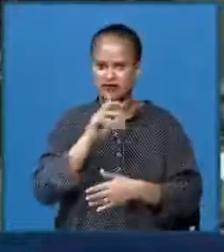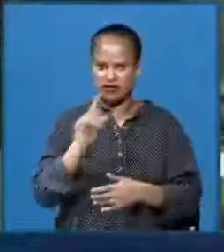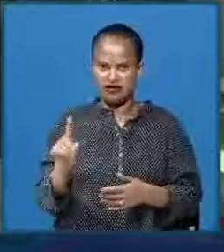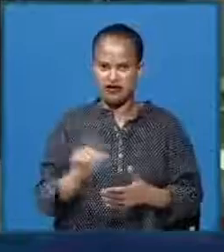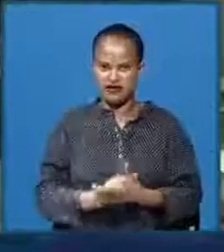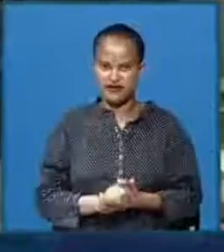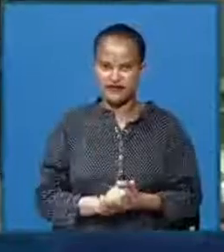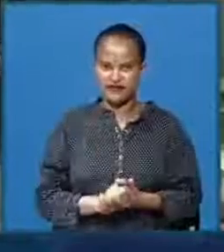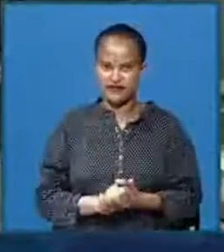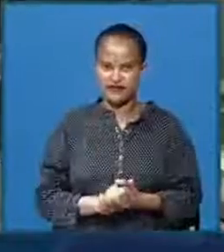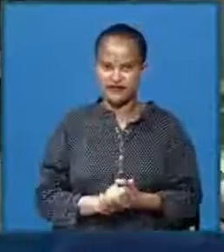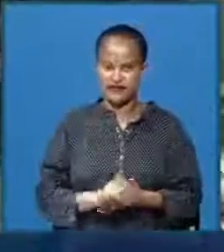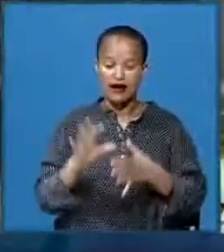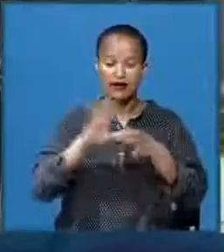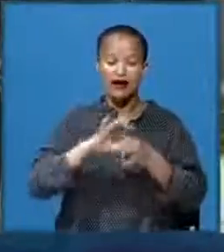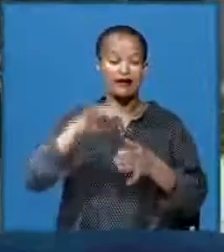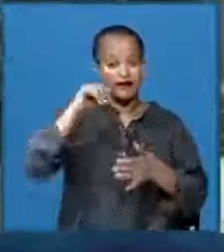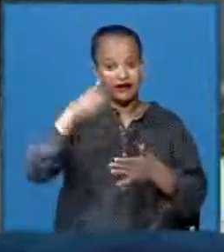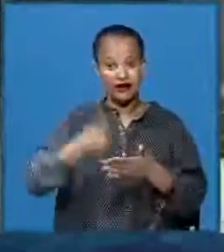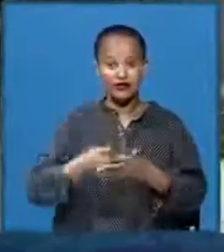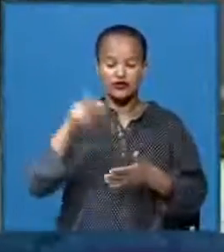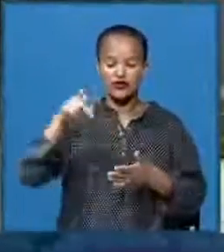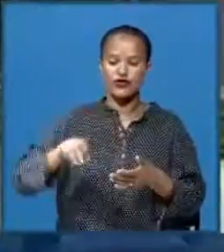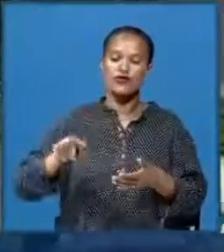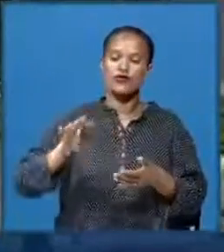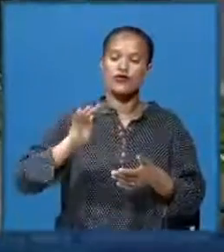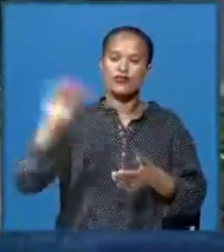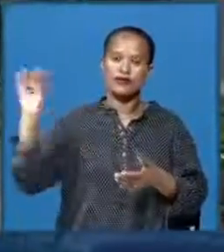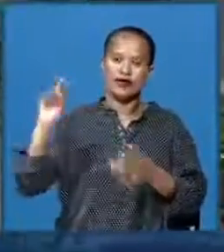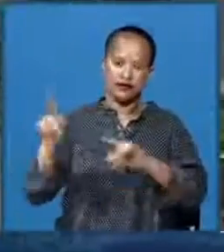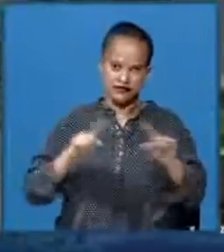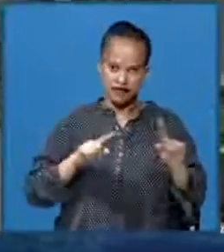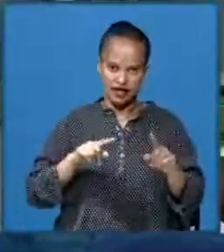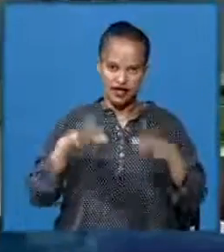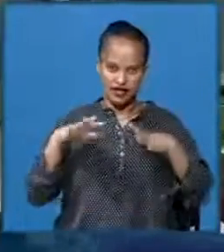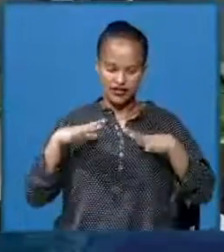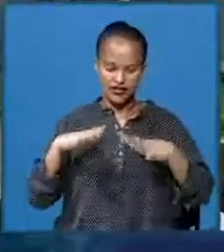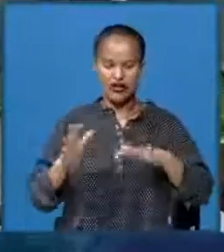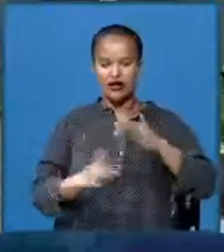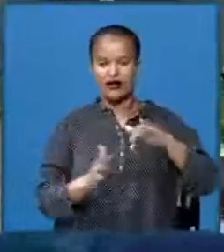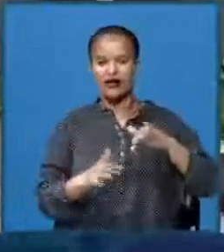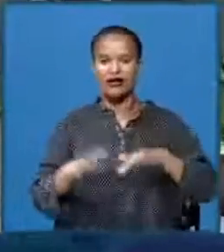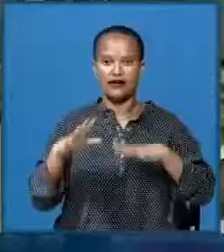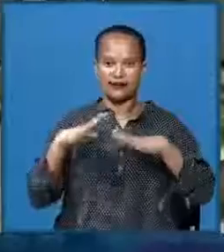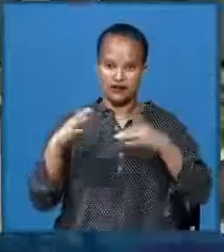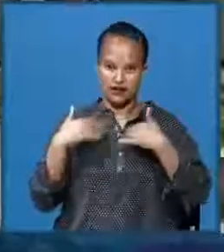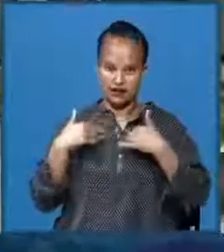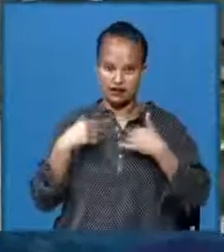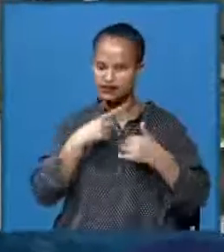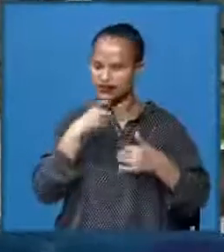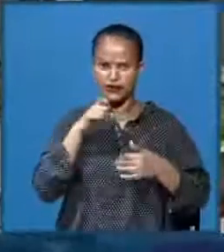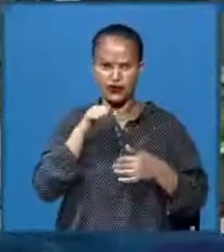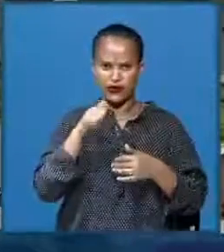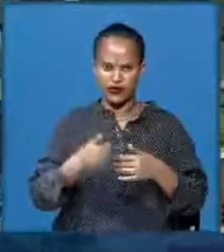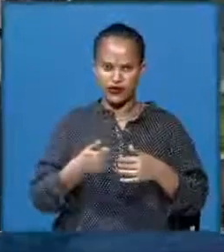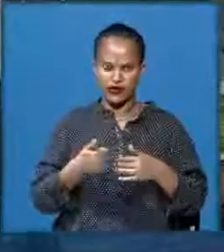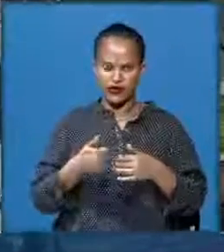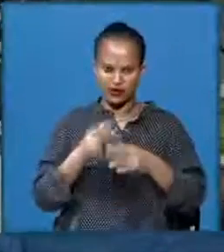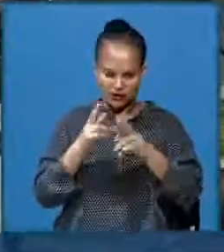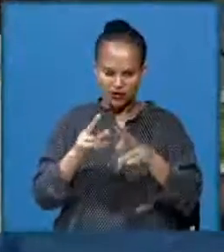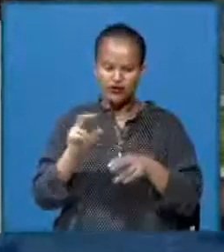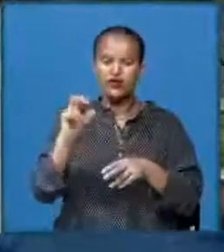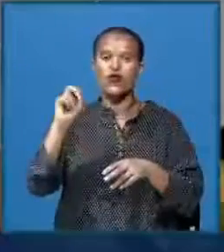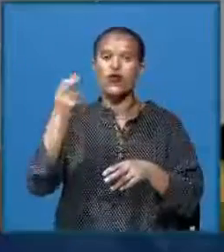ማለት ከም ማሕበር ደቂ ኣንስትዮ ዞባ ደቡብ ምብራቅ ድማ ኣሸንዳ ክነኽብር ከለና ኣሸንዳ ብደረቆ ይኮና ክነኽብሮ